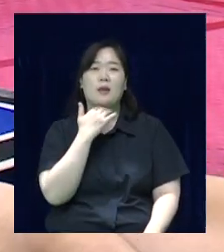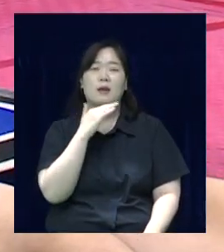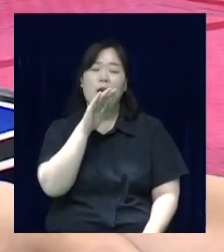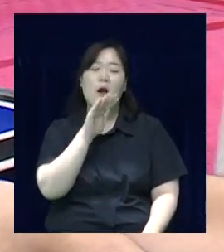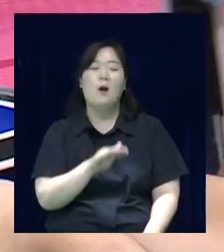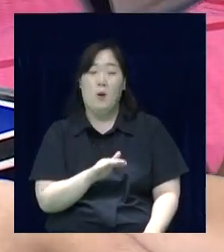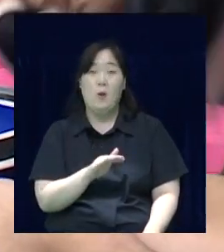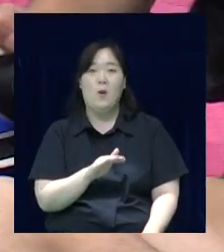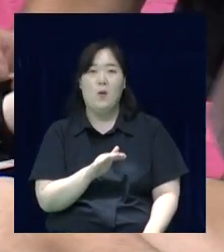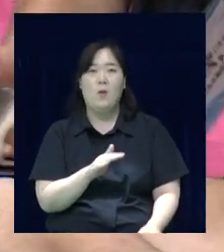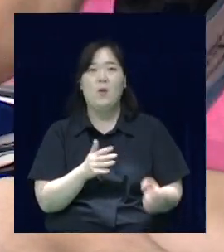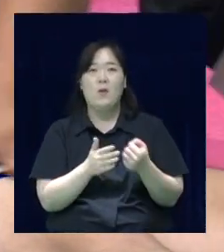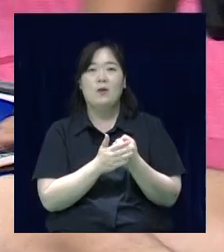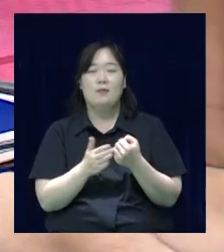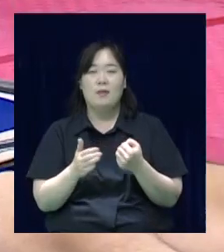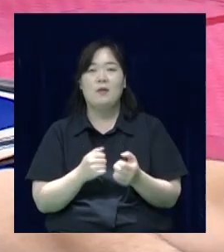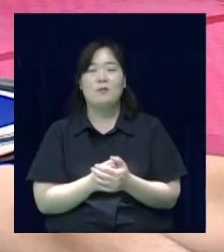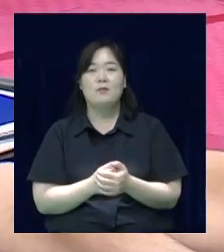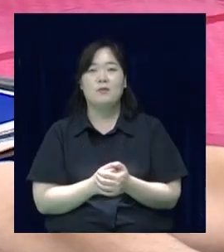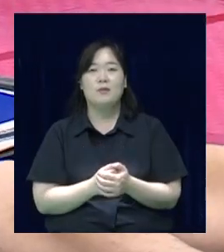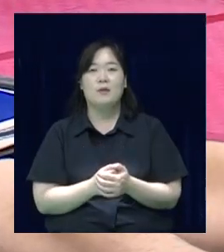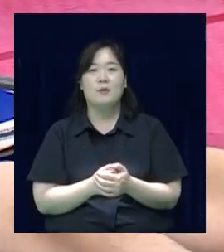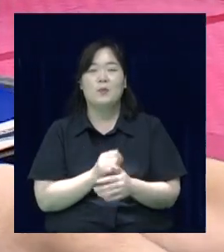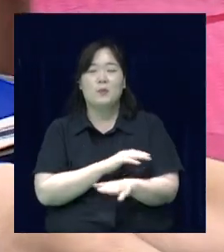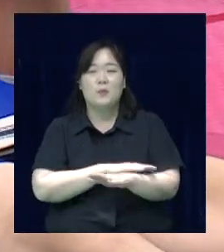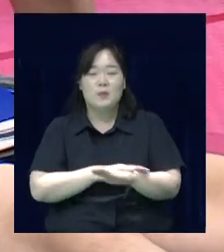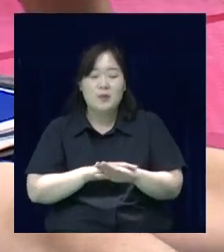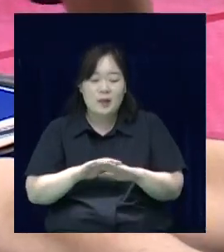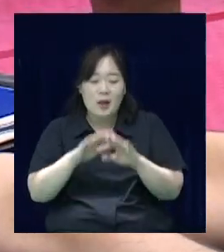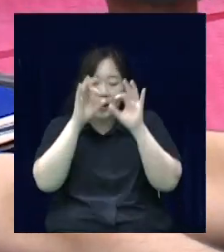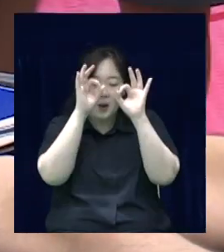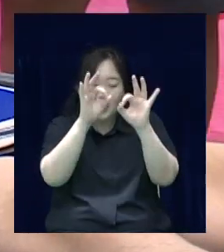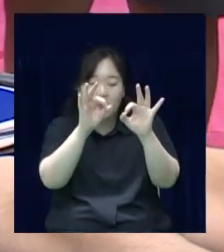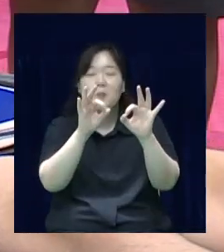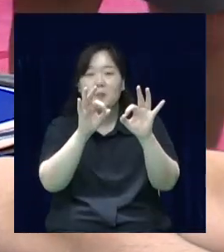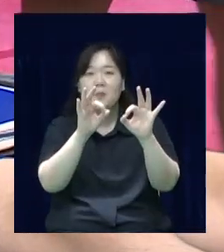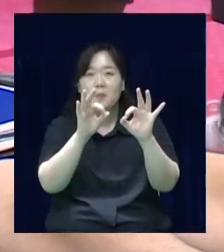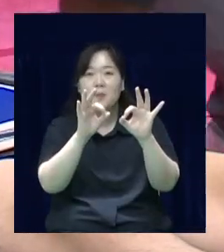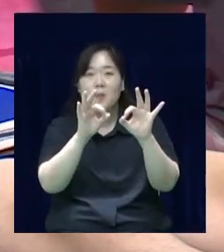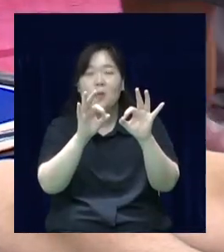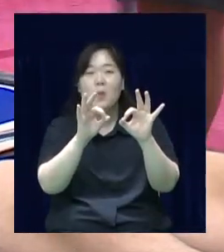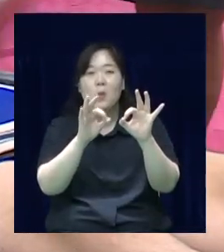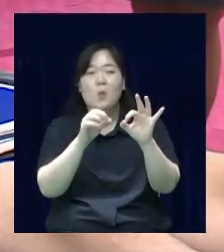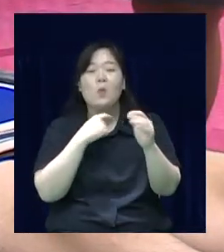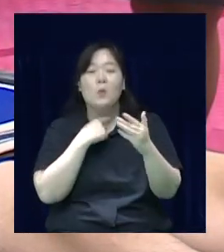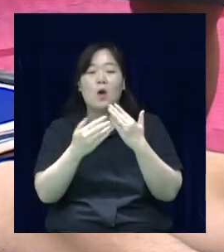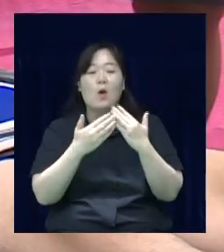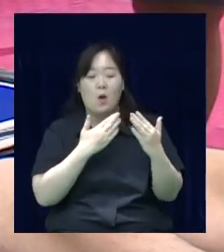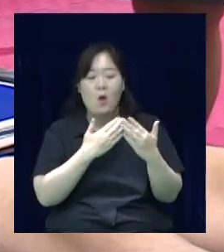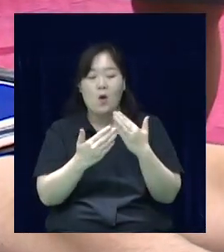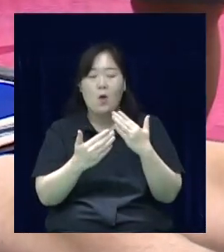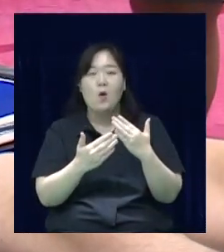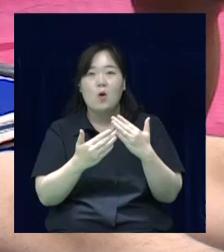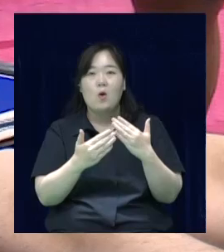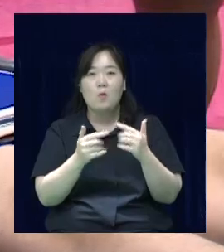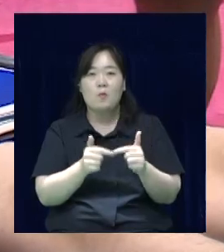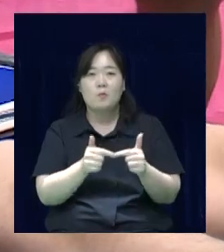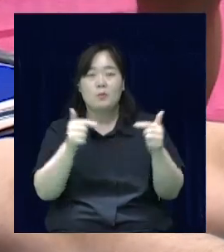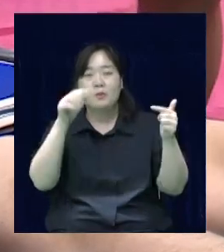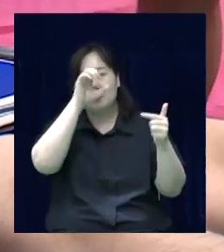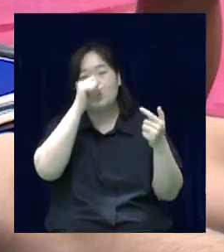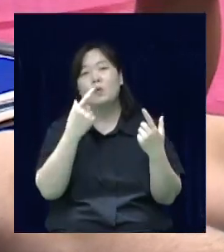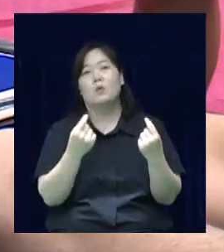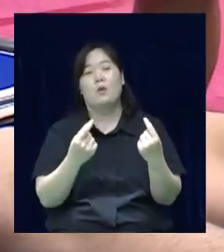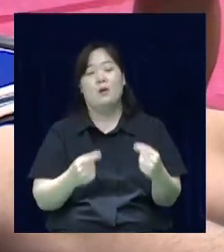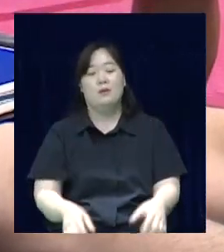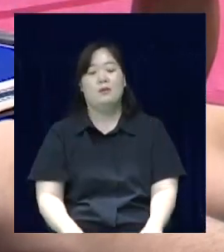또 다부진 모습을 보여줬으면 좋겠습니다. 예, 이런 선수들이 이제 경험만 쌓이면 네. 국제적인 선수로 성장할 수 있거든요. 그렇죠. 네. 아직